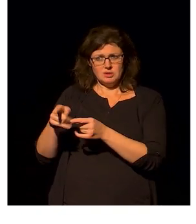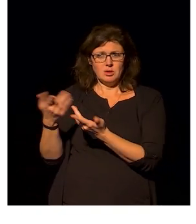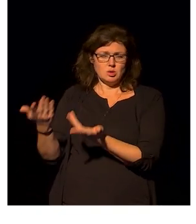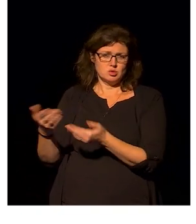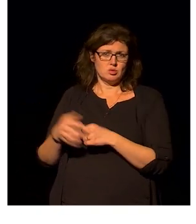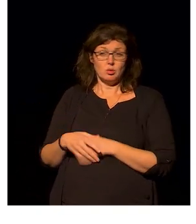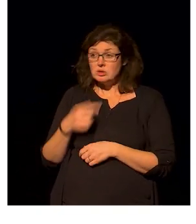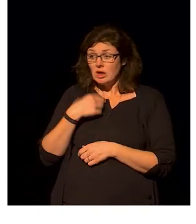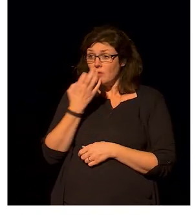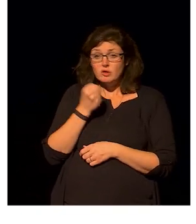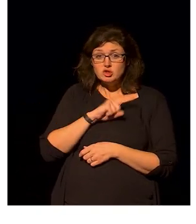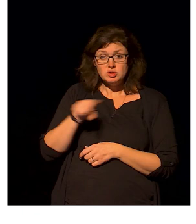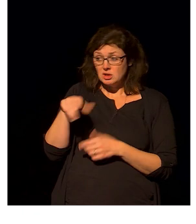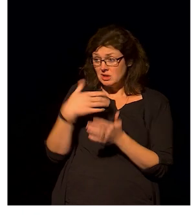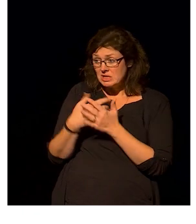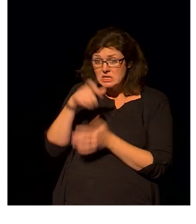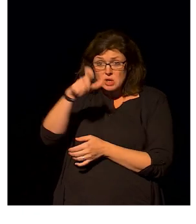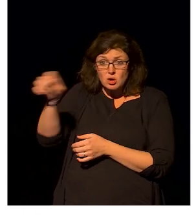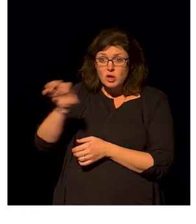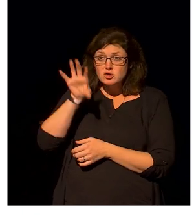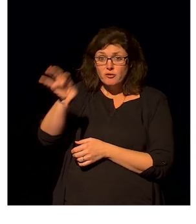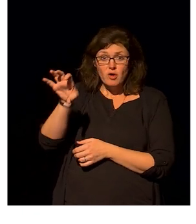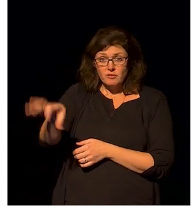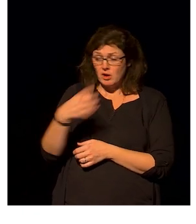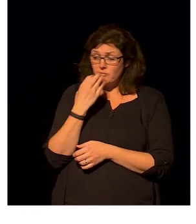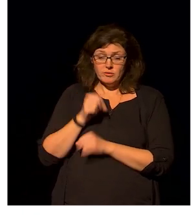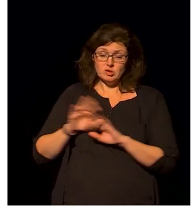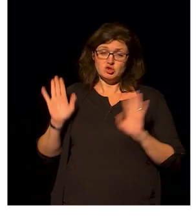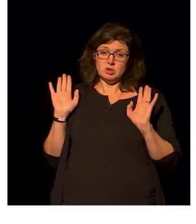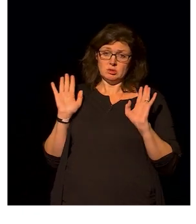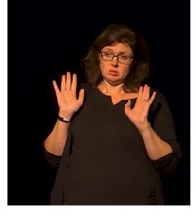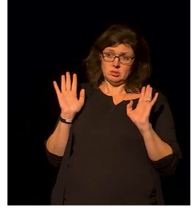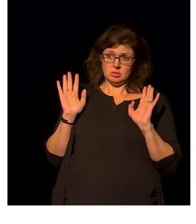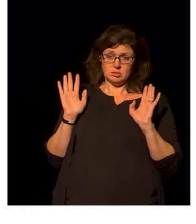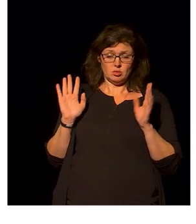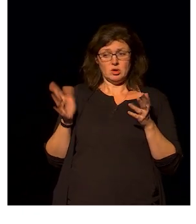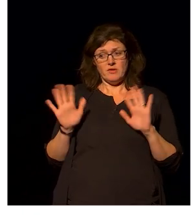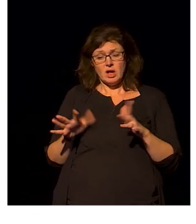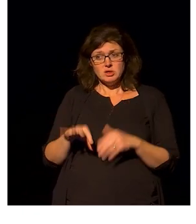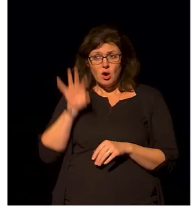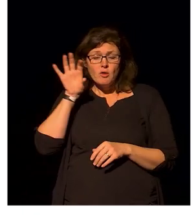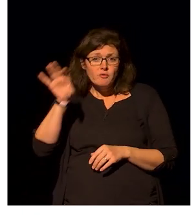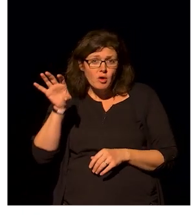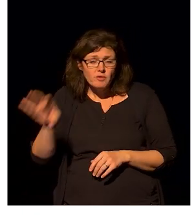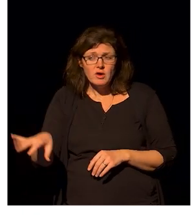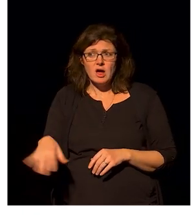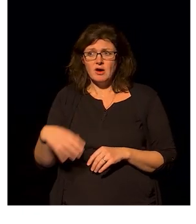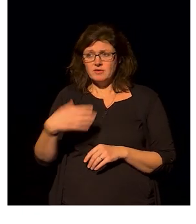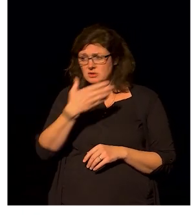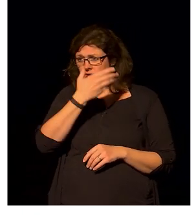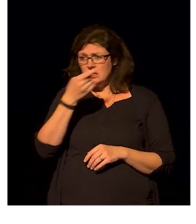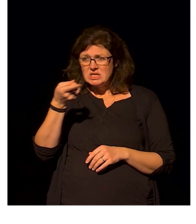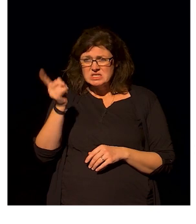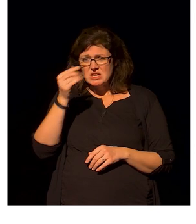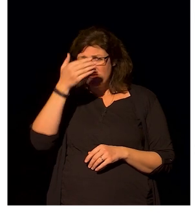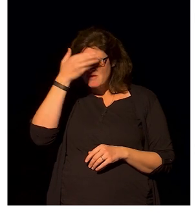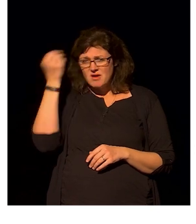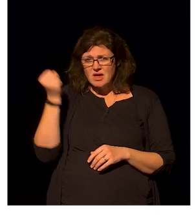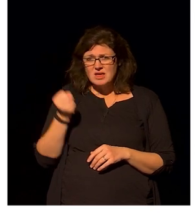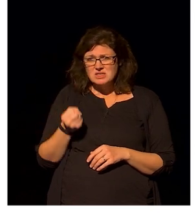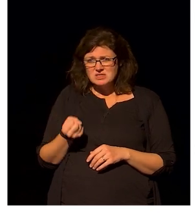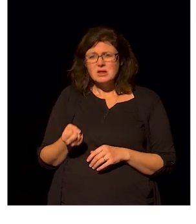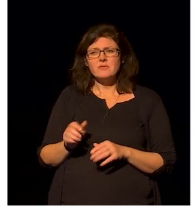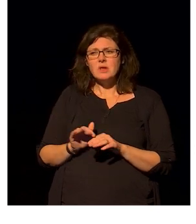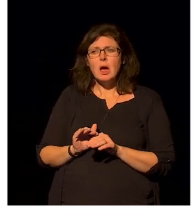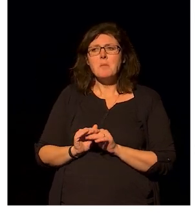gar nichts vorwerfen, ne, und will ihnen auch nicht vorwerfen, dass sie vielleicht vergessen haben, auf was dieser Luxus eigentlich beruht.